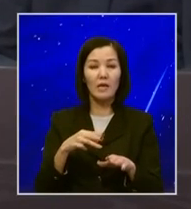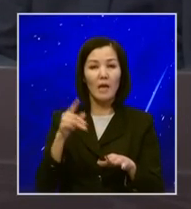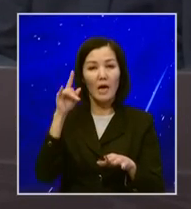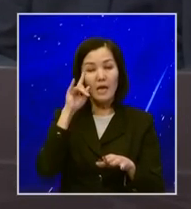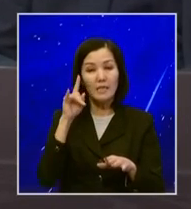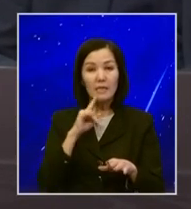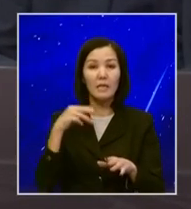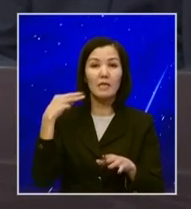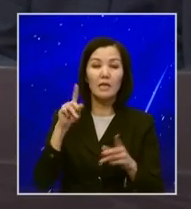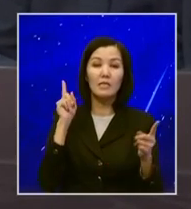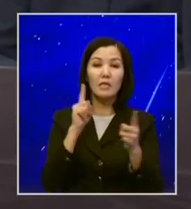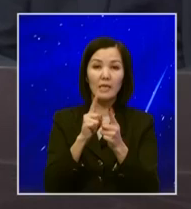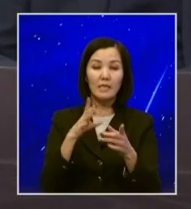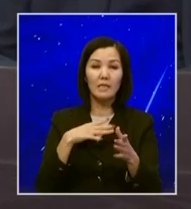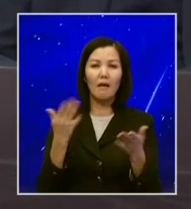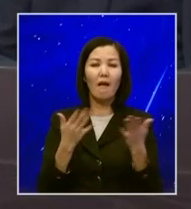министрлігіне. Қандай